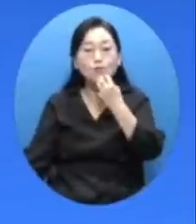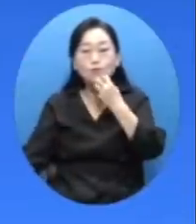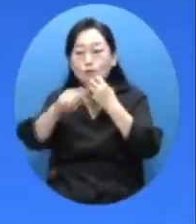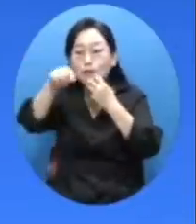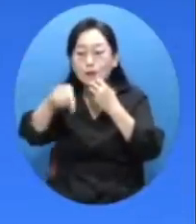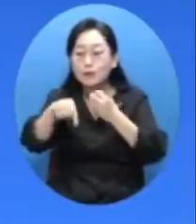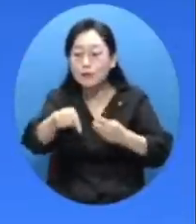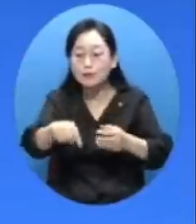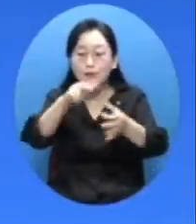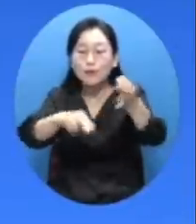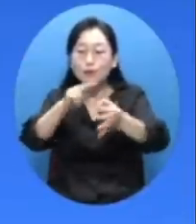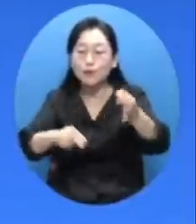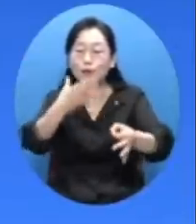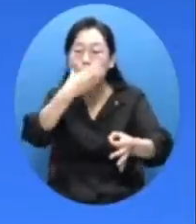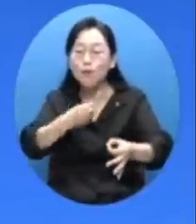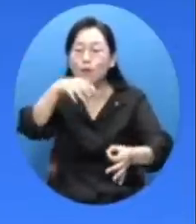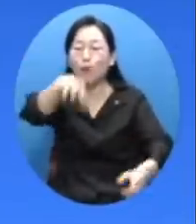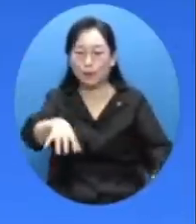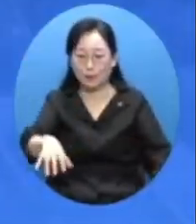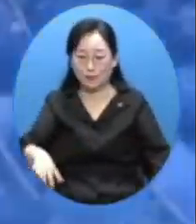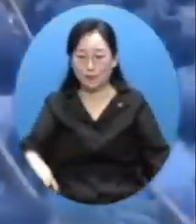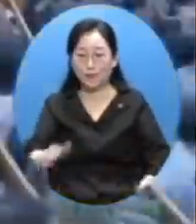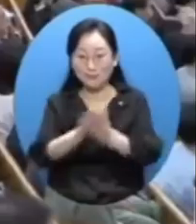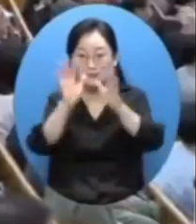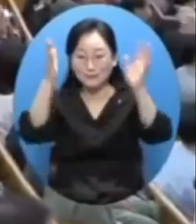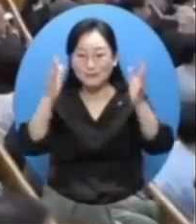자리에 우리가 와 있는 것입니다. 할렐루야.